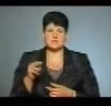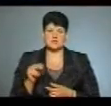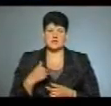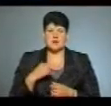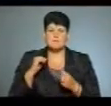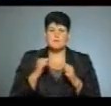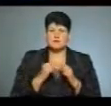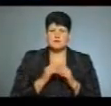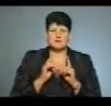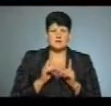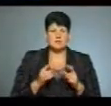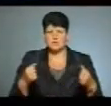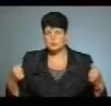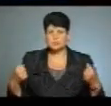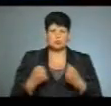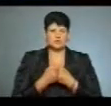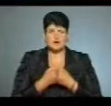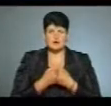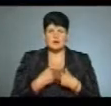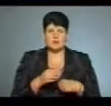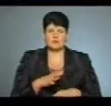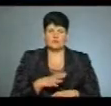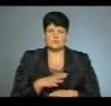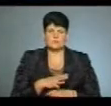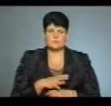тільки вже звук удару, тому що я сиділа, виходить,